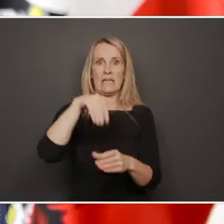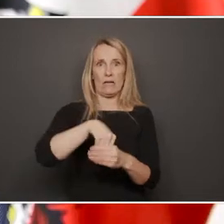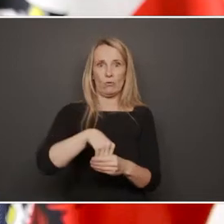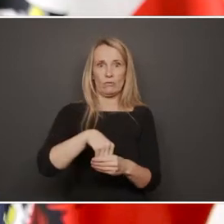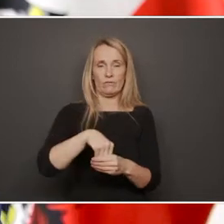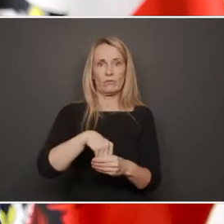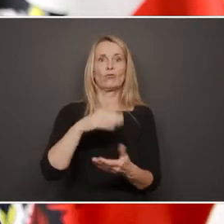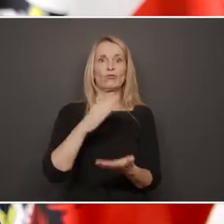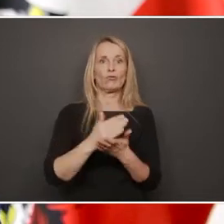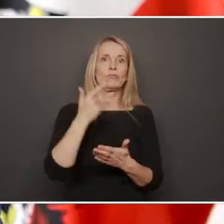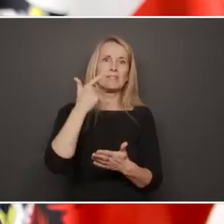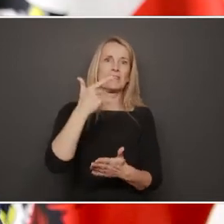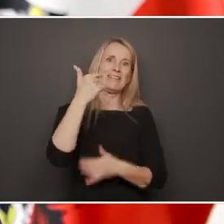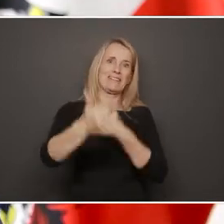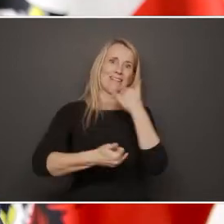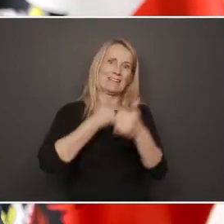20-jähriger